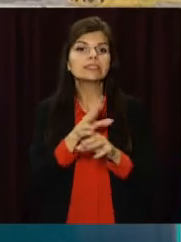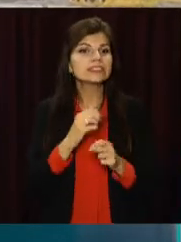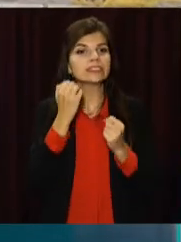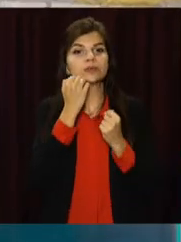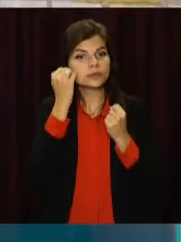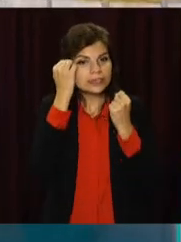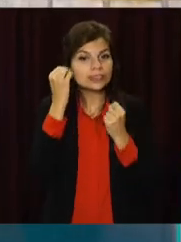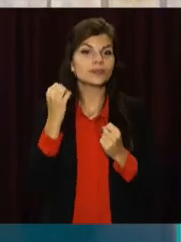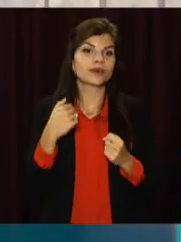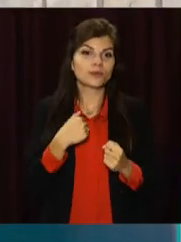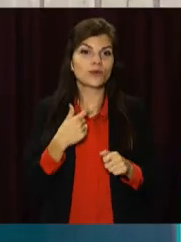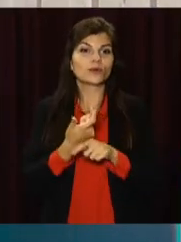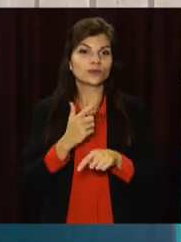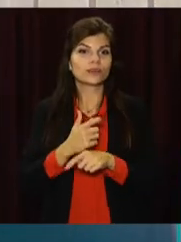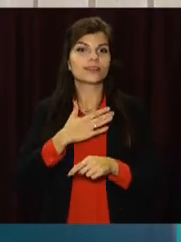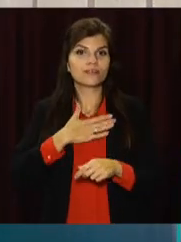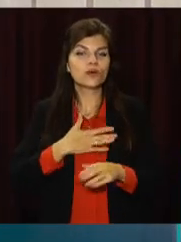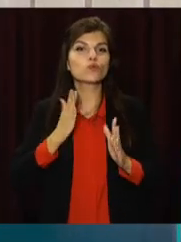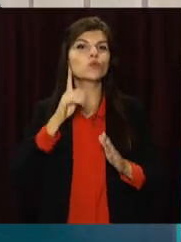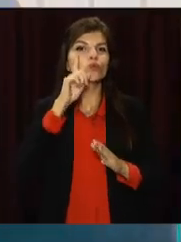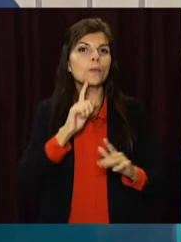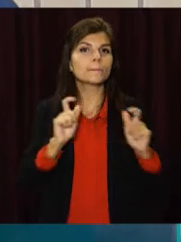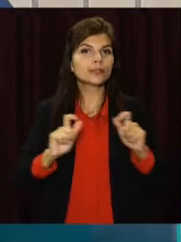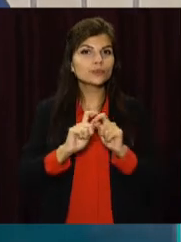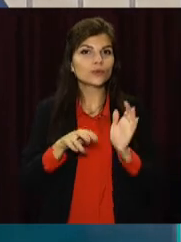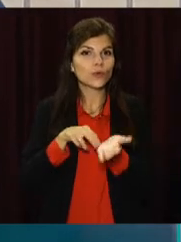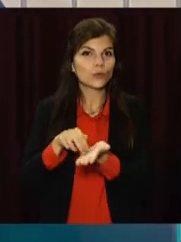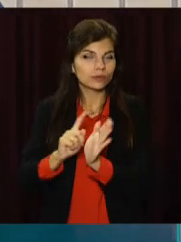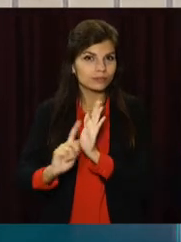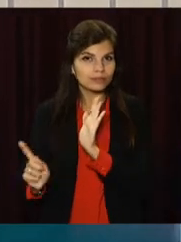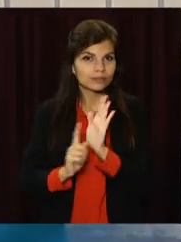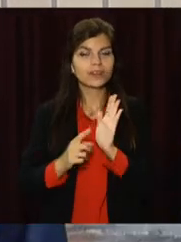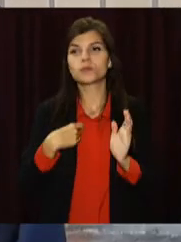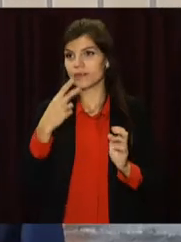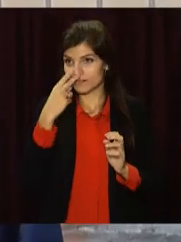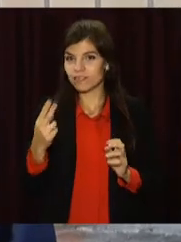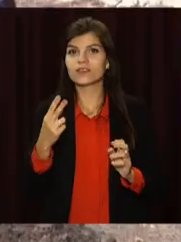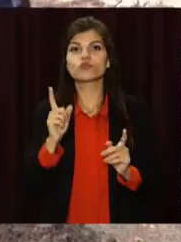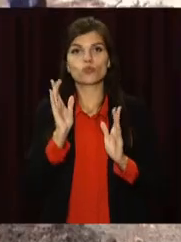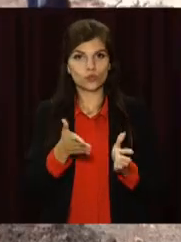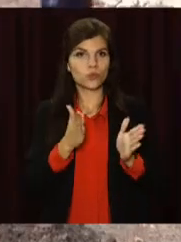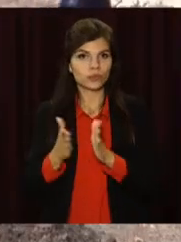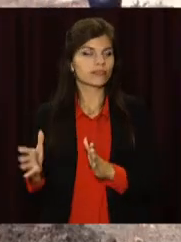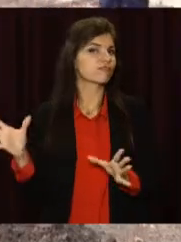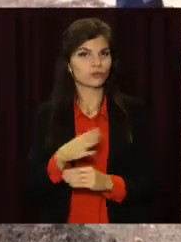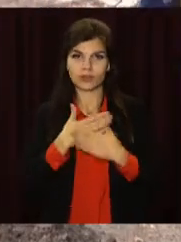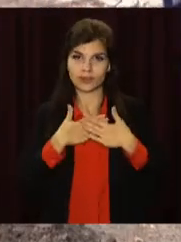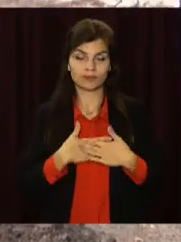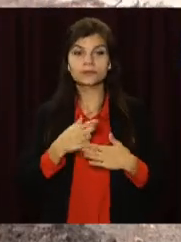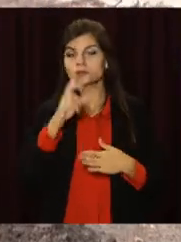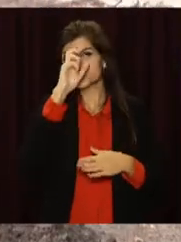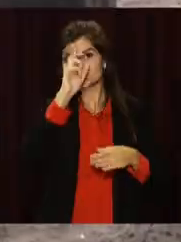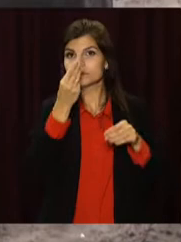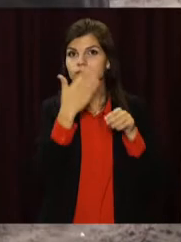буде у нього магазин ходить хорошо. Ми всім довольні, бачимо, що буде порядок. На реконструкцію з міського